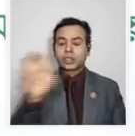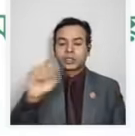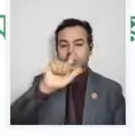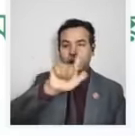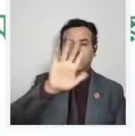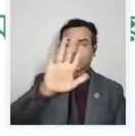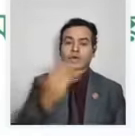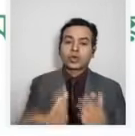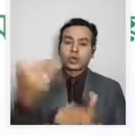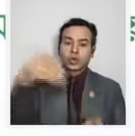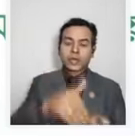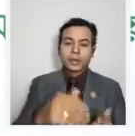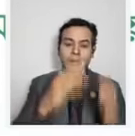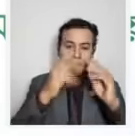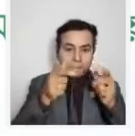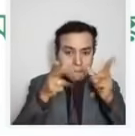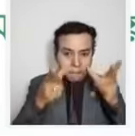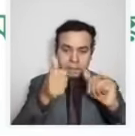কোয়ারেন্টাইনে গত 24 ঘন্টায়